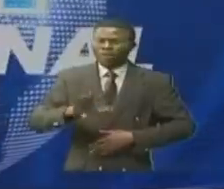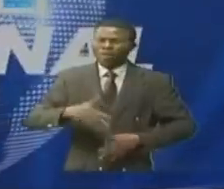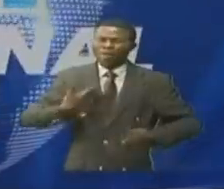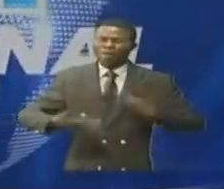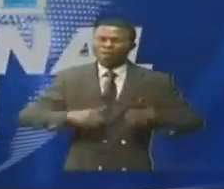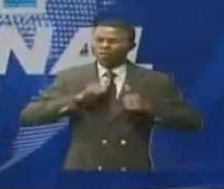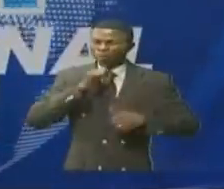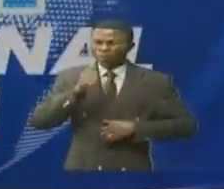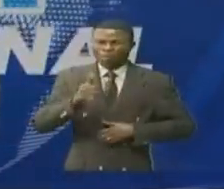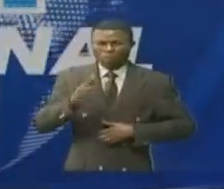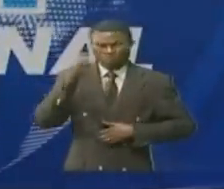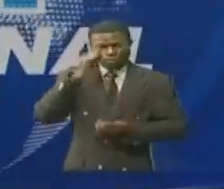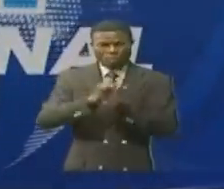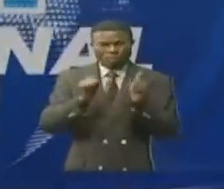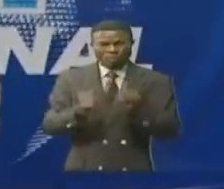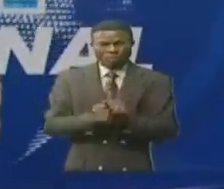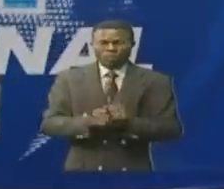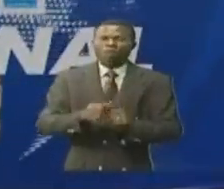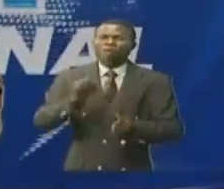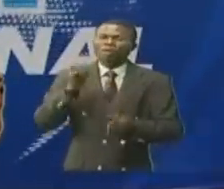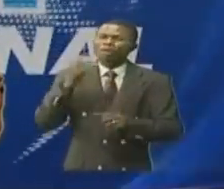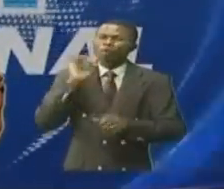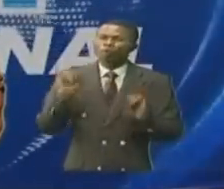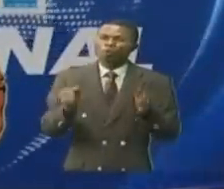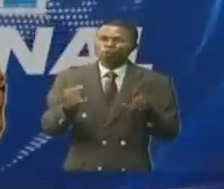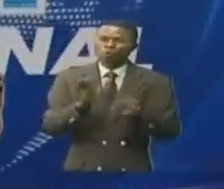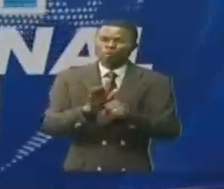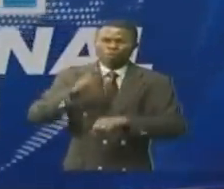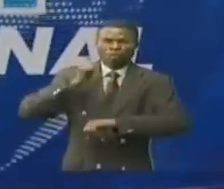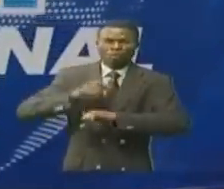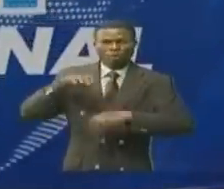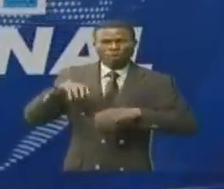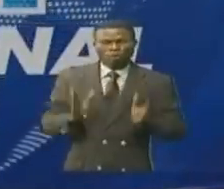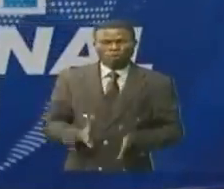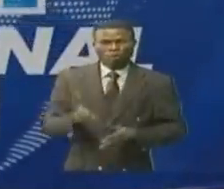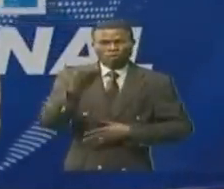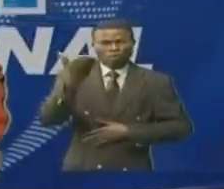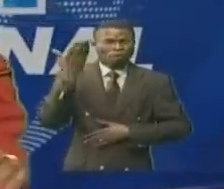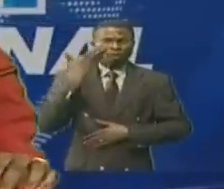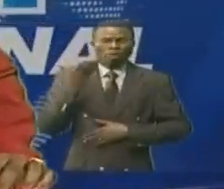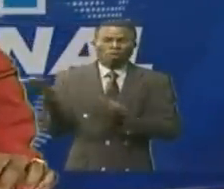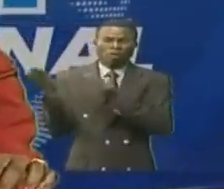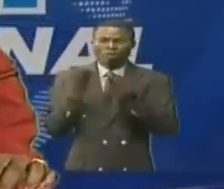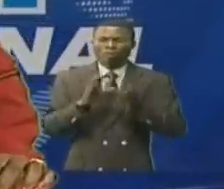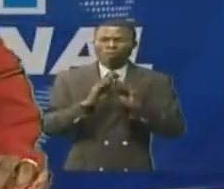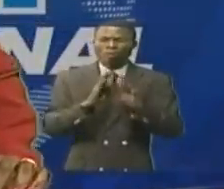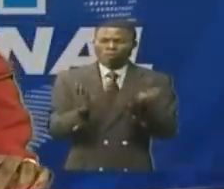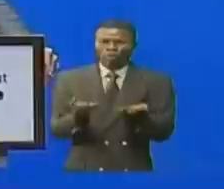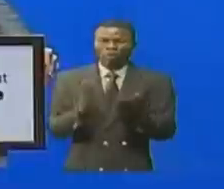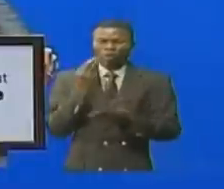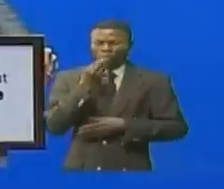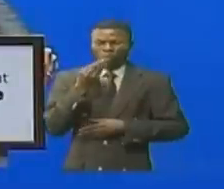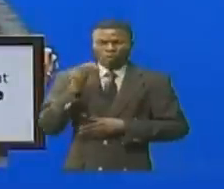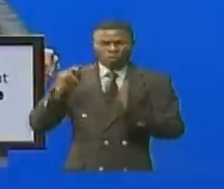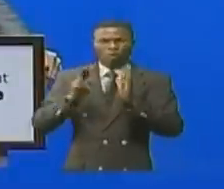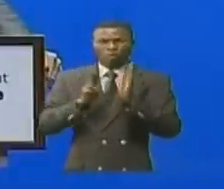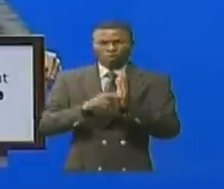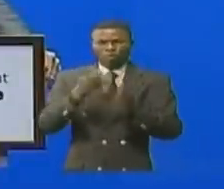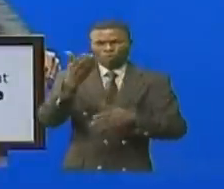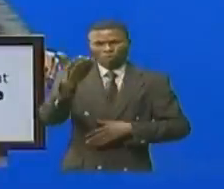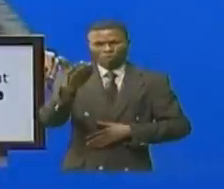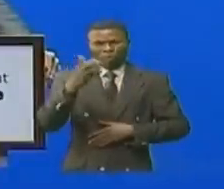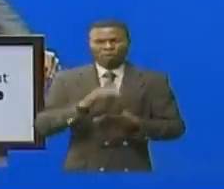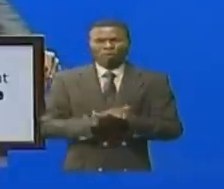de la théâtralisation de la justice congolaise. On écoute le porte-parole du gouvernement sur nos antennes. Du président de